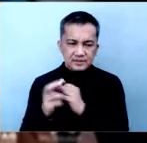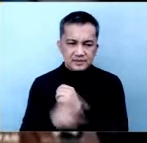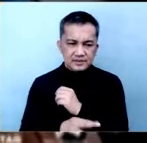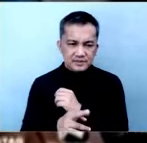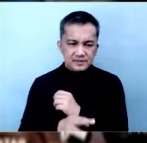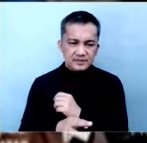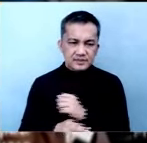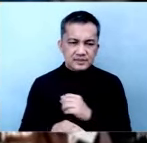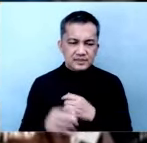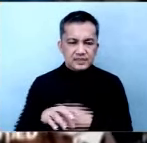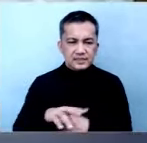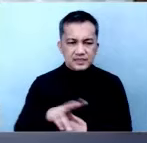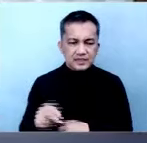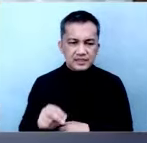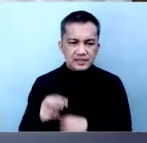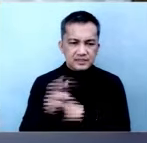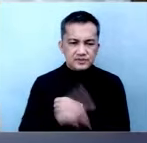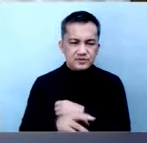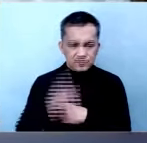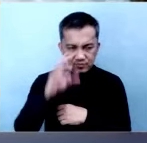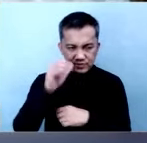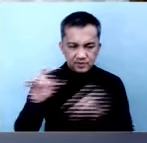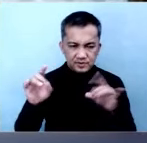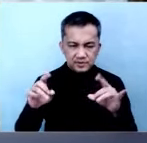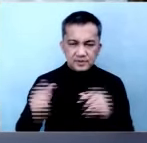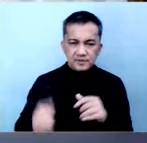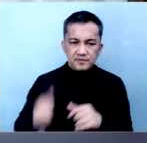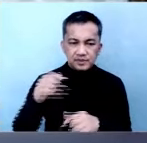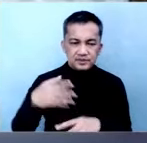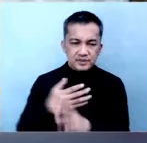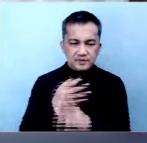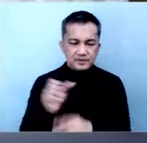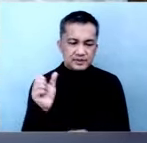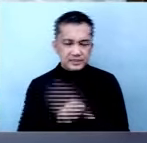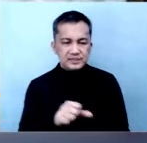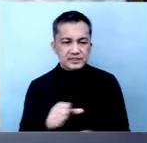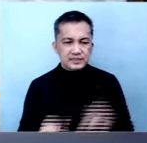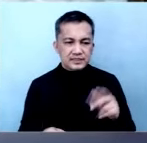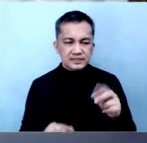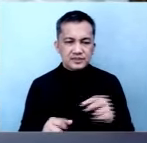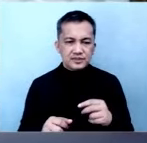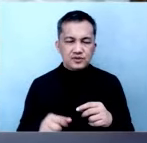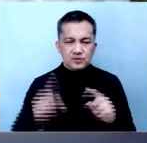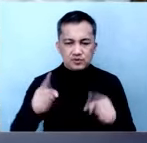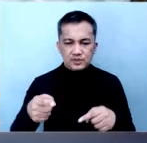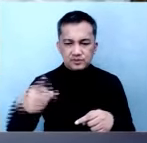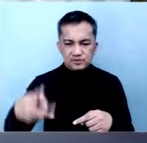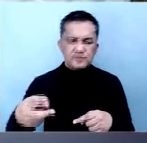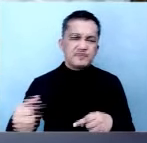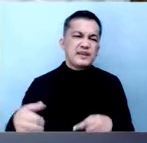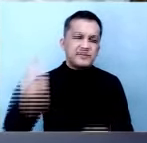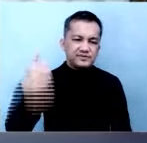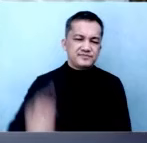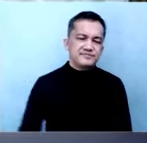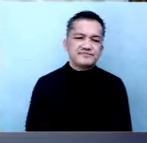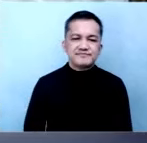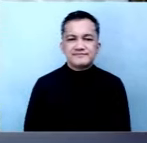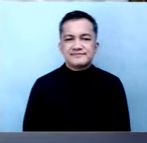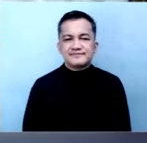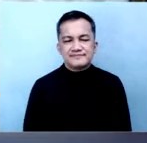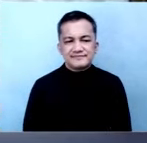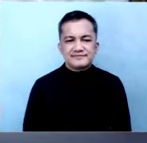Region boys volleyball. Nanalo ang Davao kontra Cagayan in 2 straight sets. Nagbabalita mula